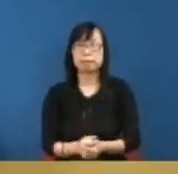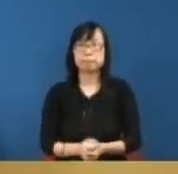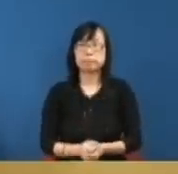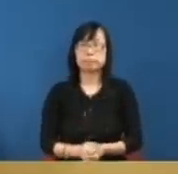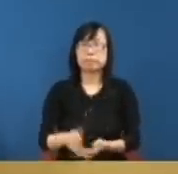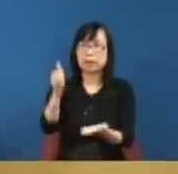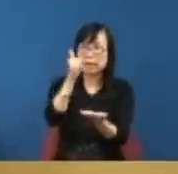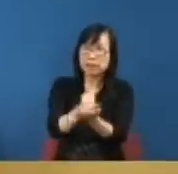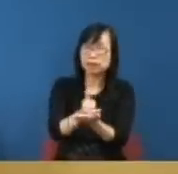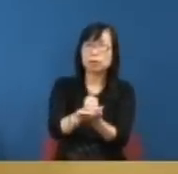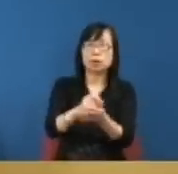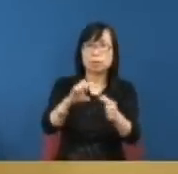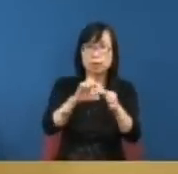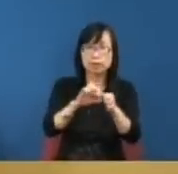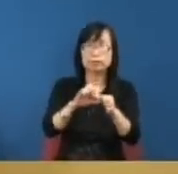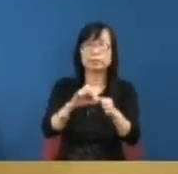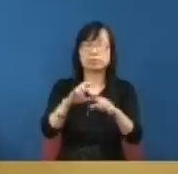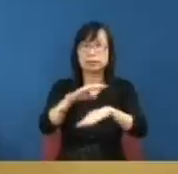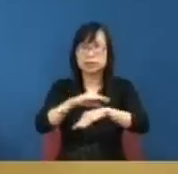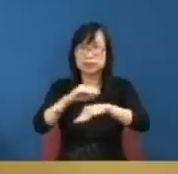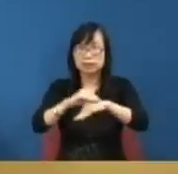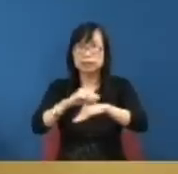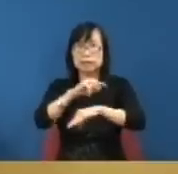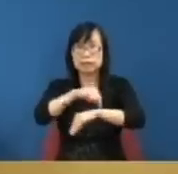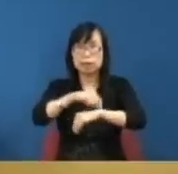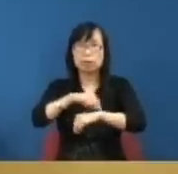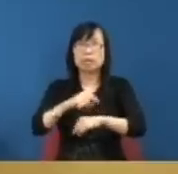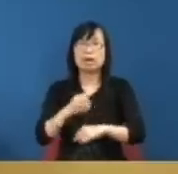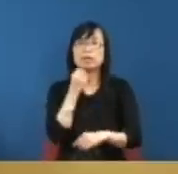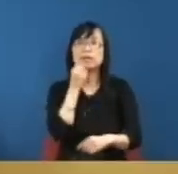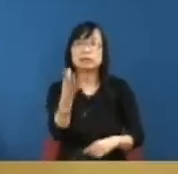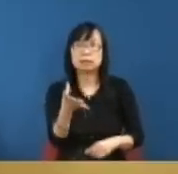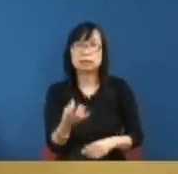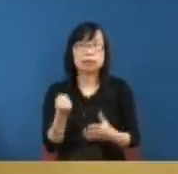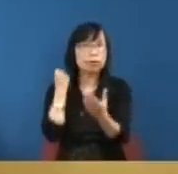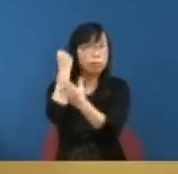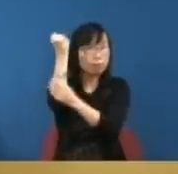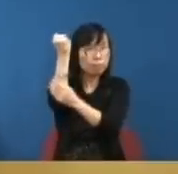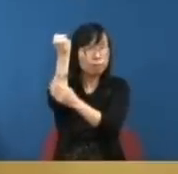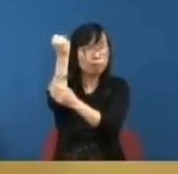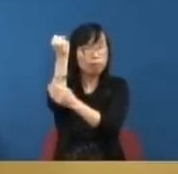個關鍵的時候呢，是能夠呢提出一些抗衡這個